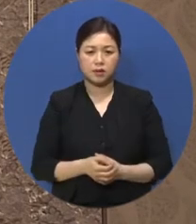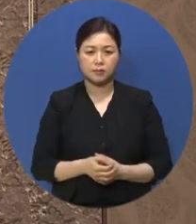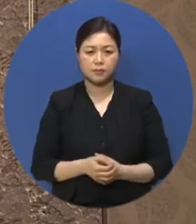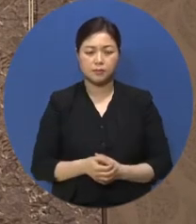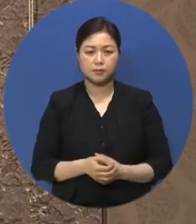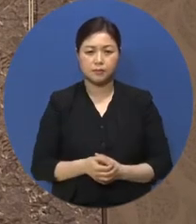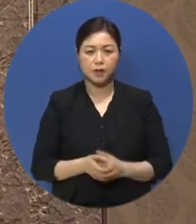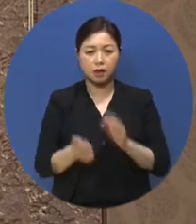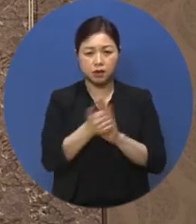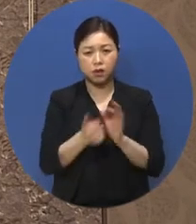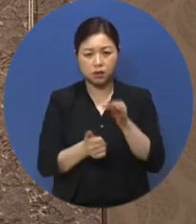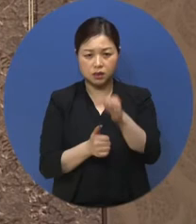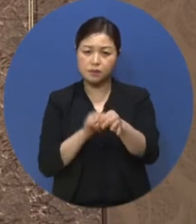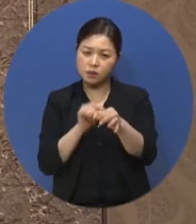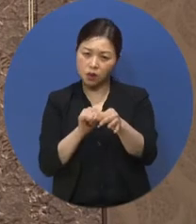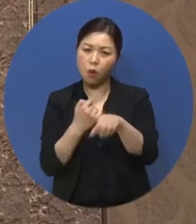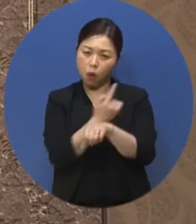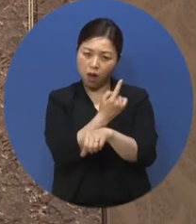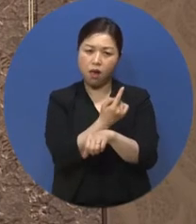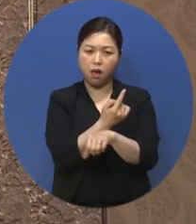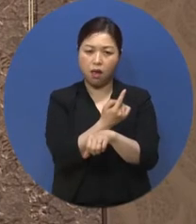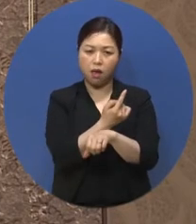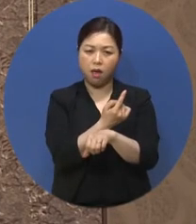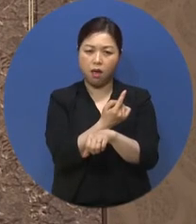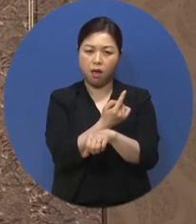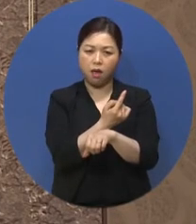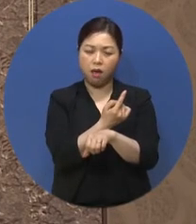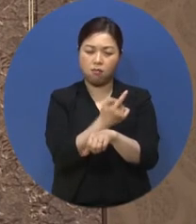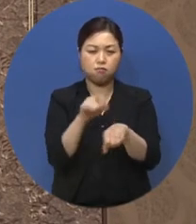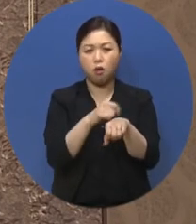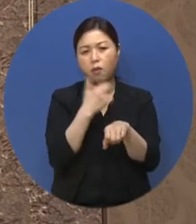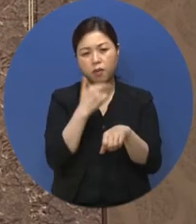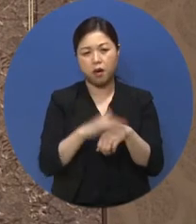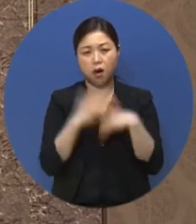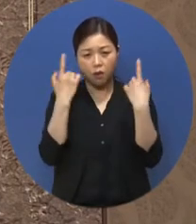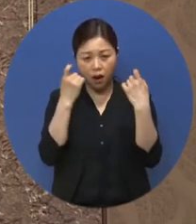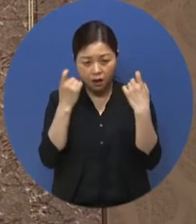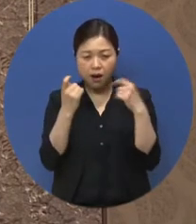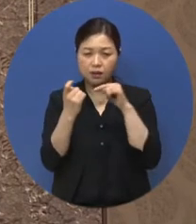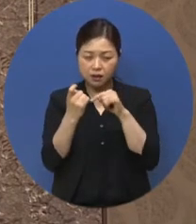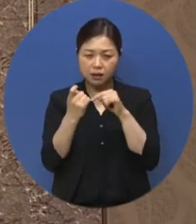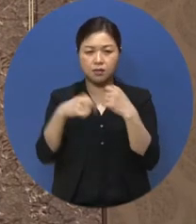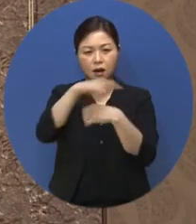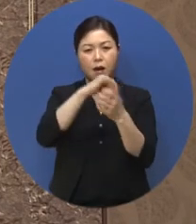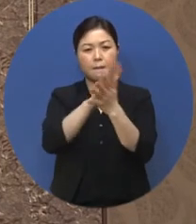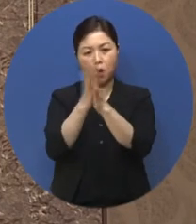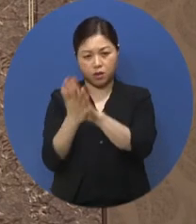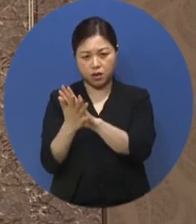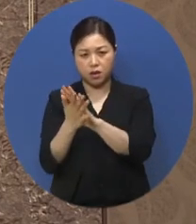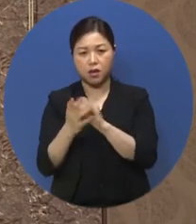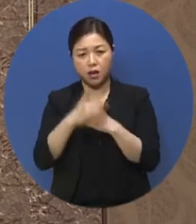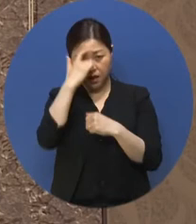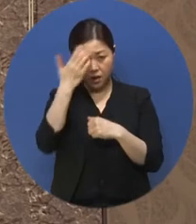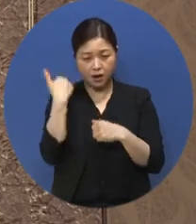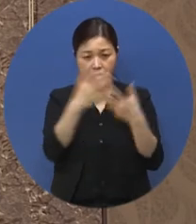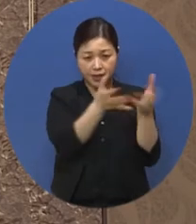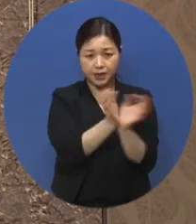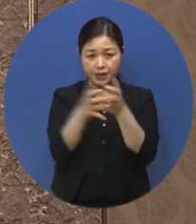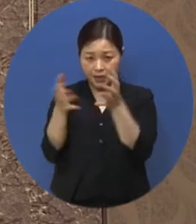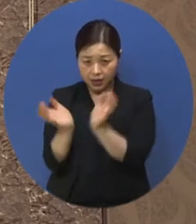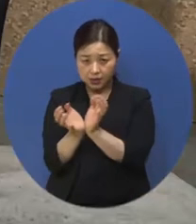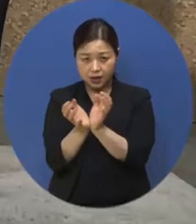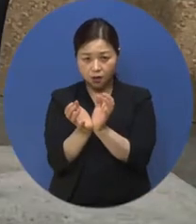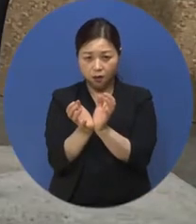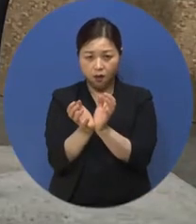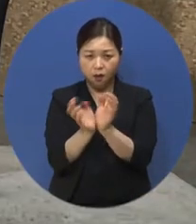그런 지원금 하는 거 외에는 그리고 관광이라는 게 이제 트렌드도 바뀌어가고 있어요. 옛날에는 단체로 주고 움직였는데 예.